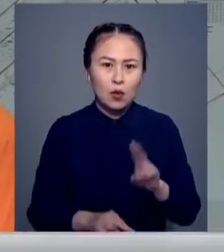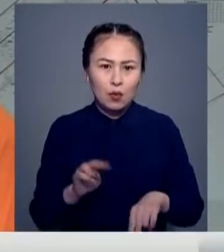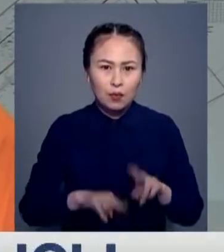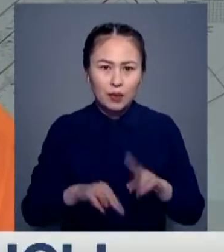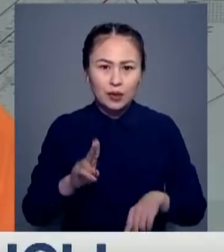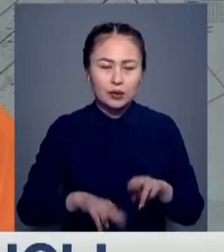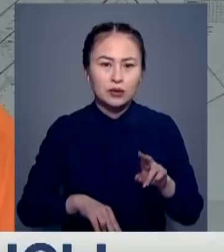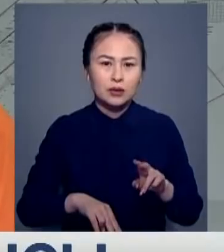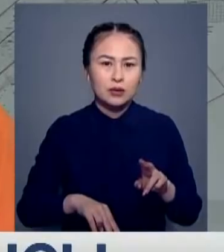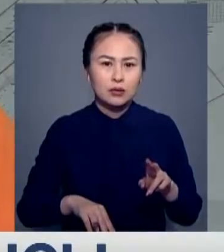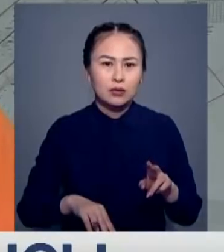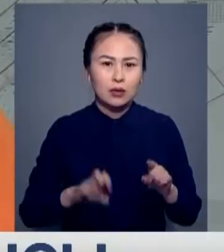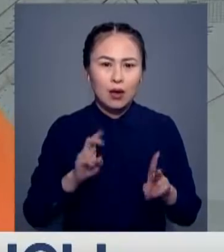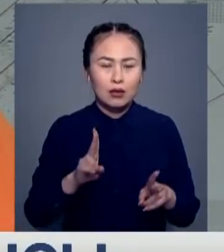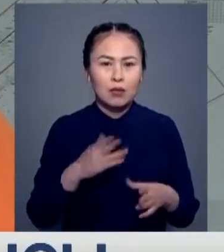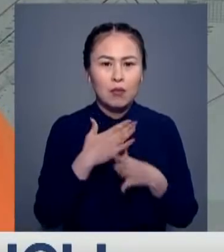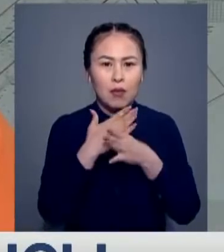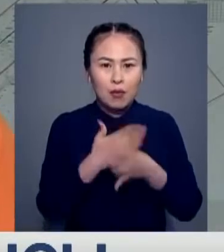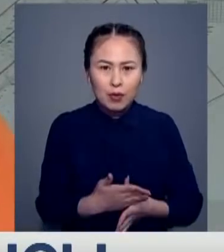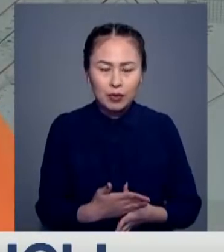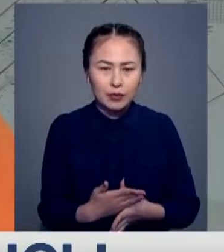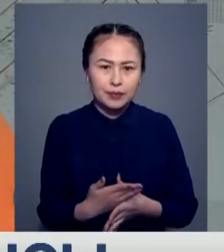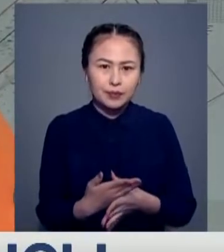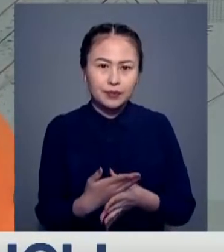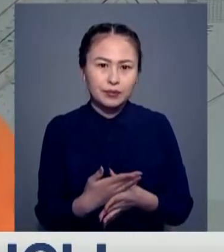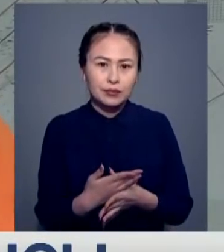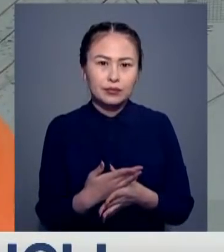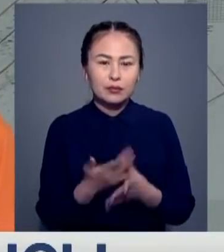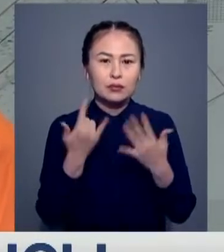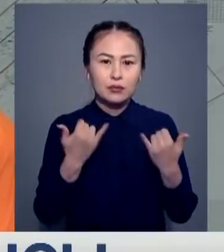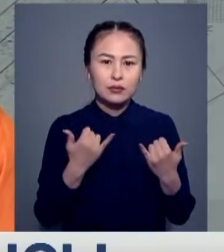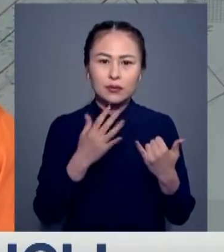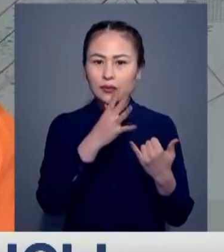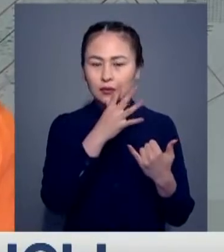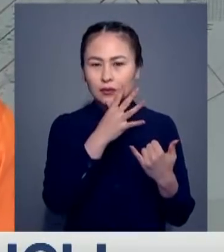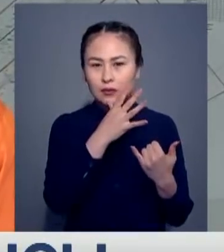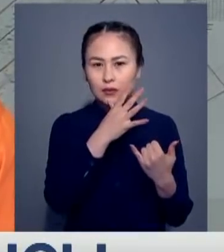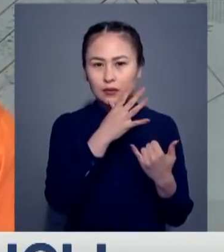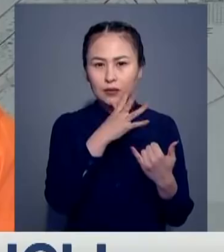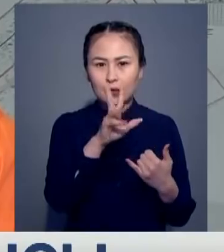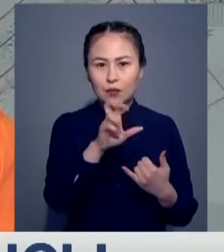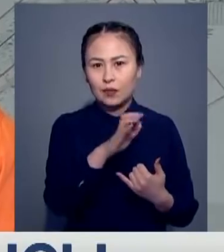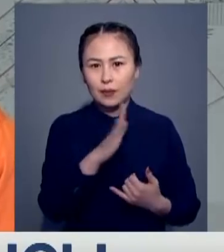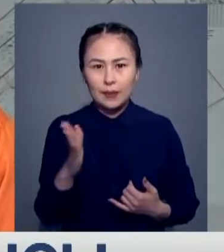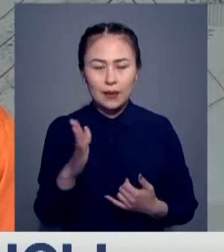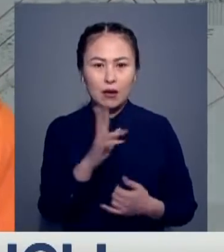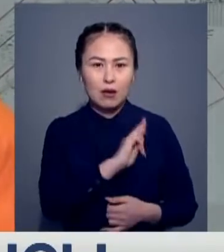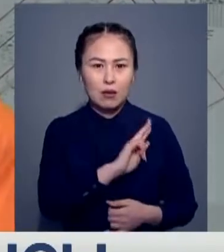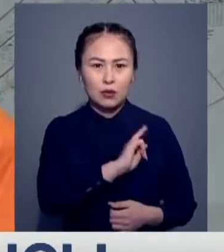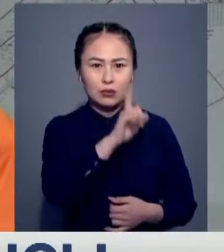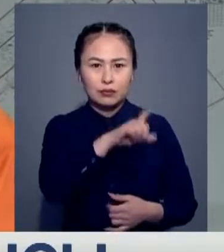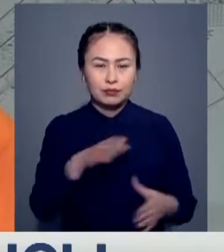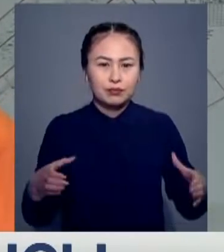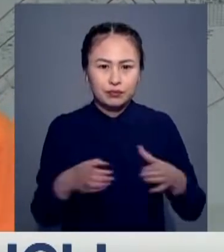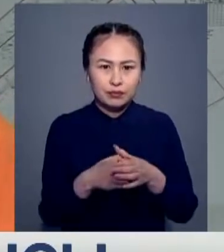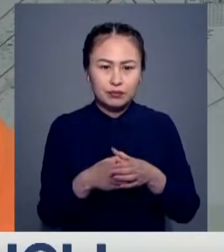жұмыстарға бізді бір үлесімізді қоссақ па деген мақсатымыз. Қазіргі таңда 300-ден астам жұмысшылар